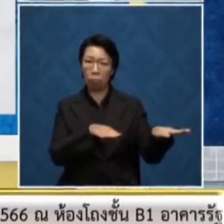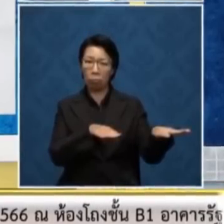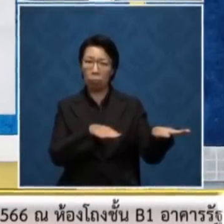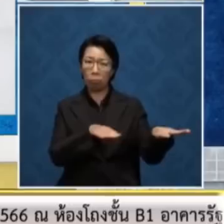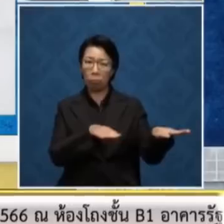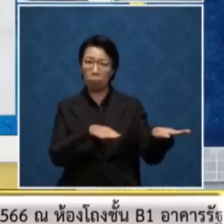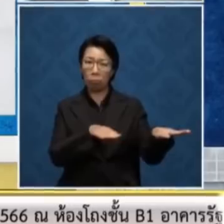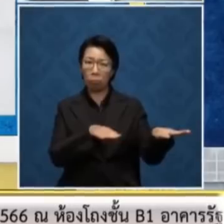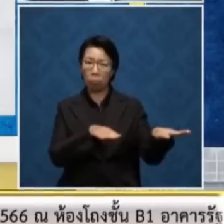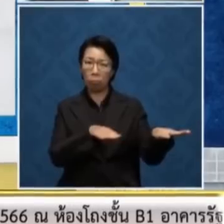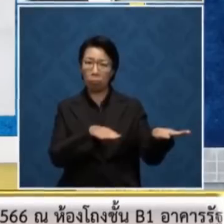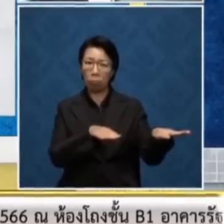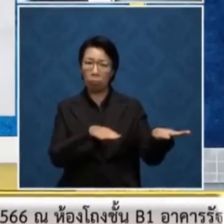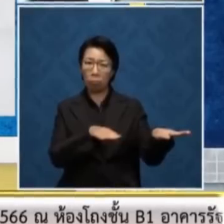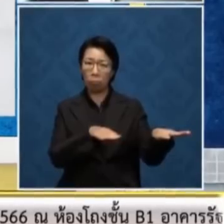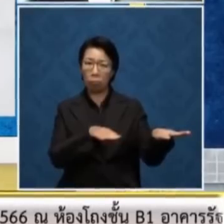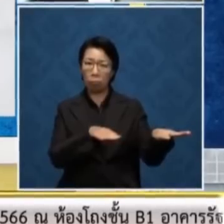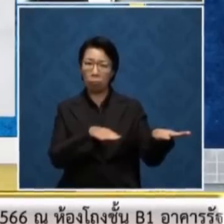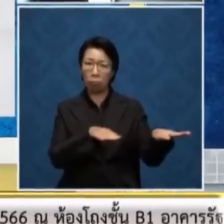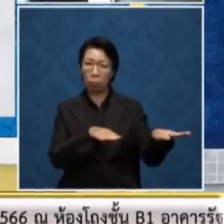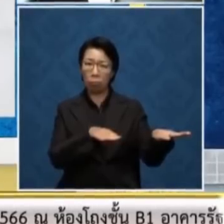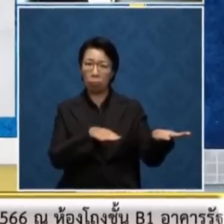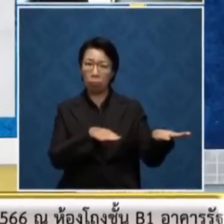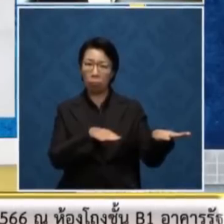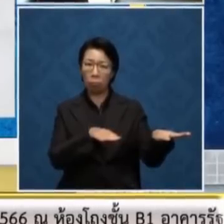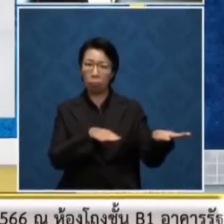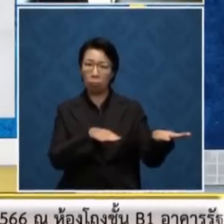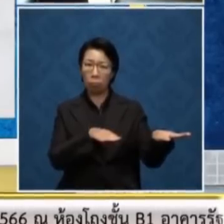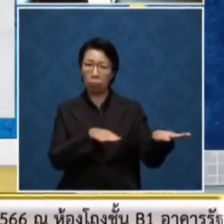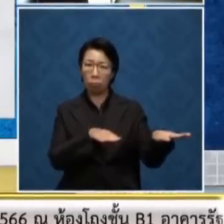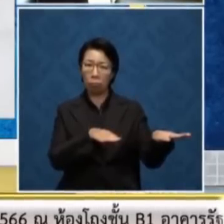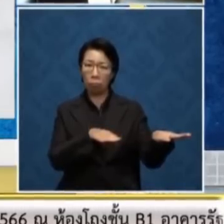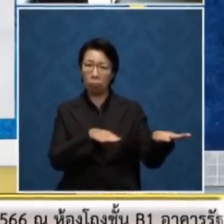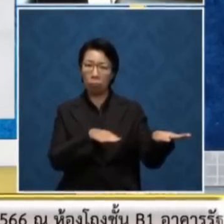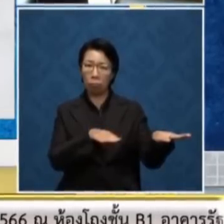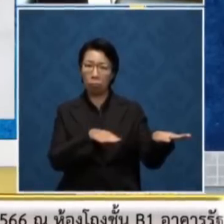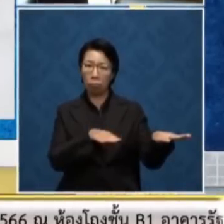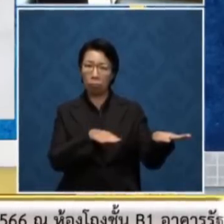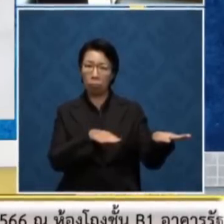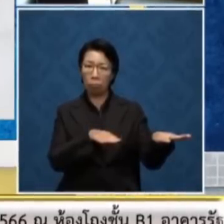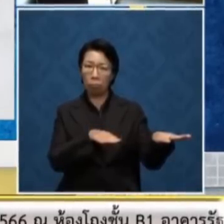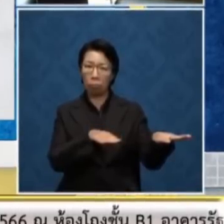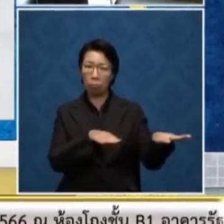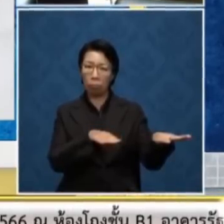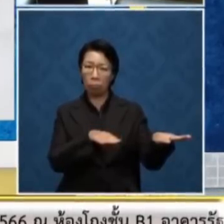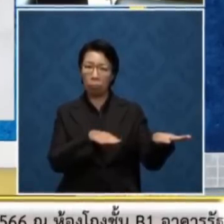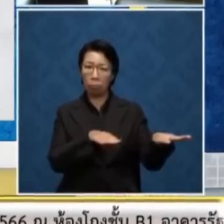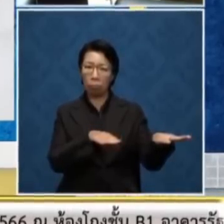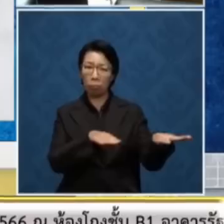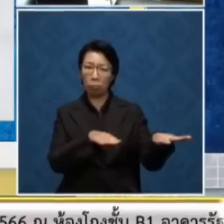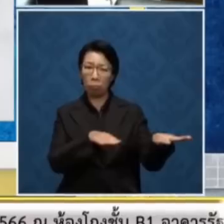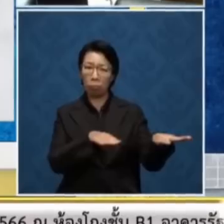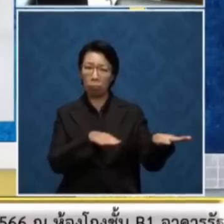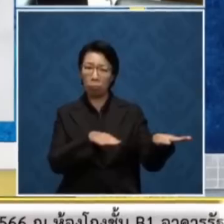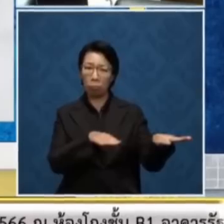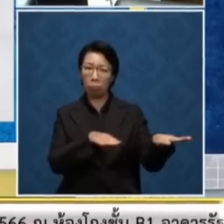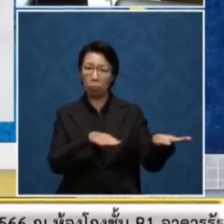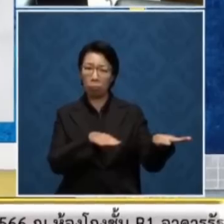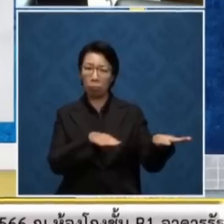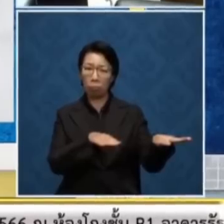ยนแปลงรวดเร็วคาดว่าสัปดาห์ละหนึ่งครั้งก็น่าจะสามารถอัปเดตสถานการณ์ได้